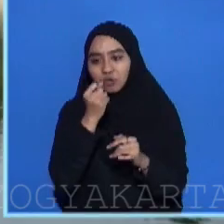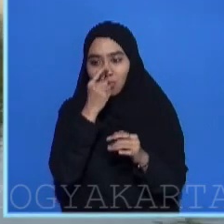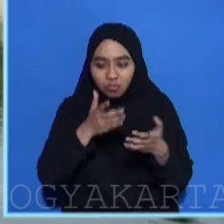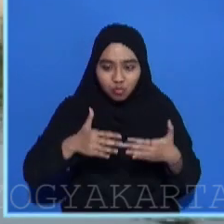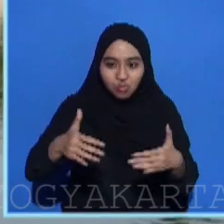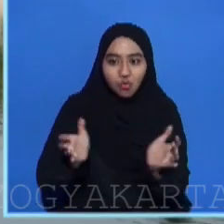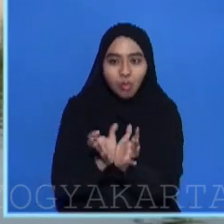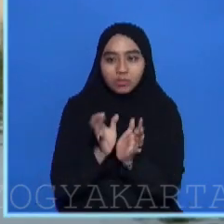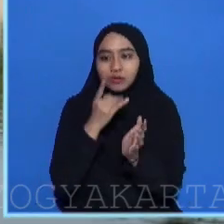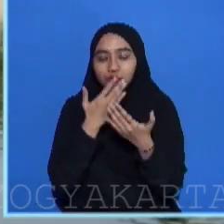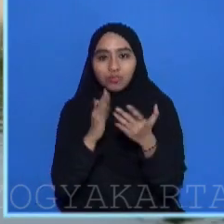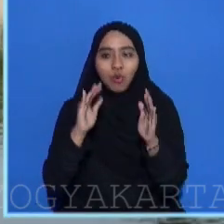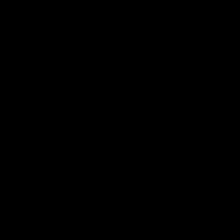yang sangat terbatas di kota Yogyakarta